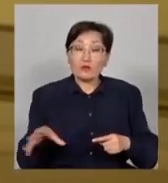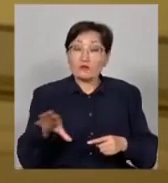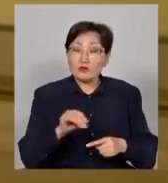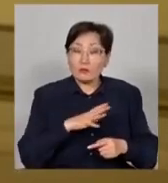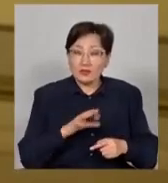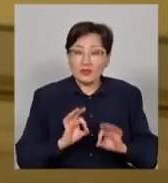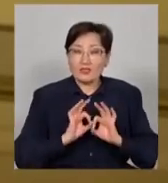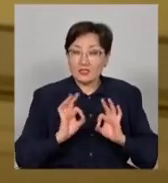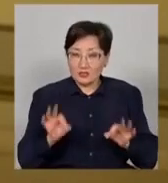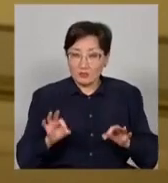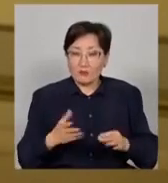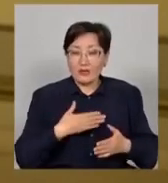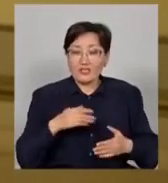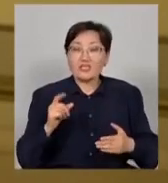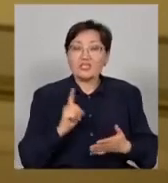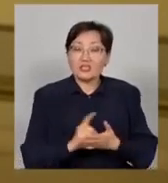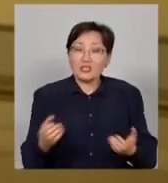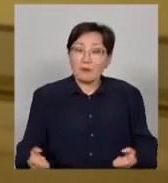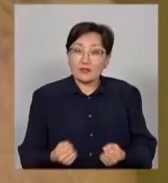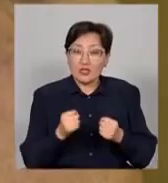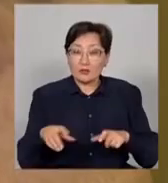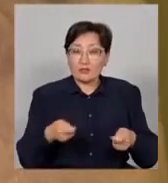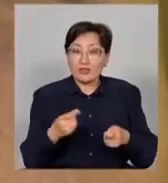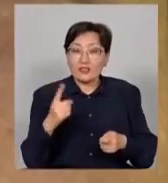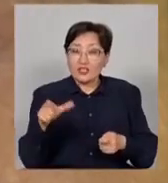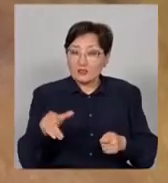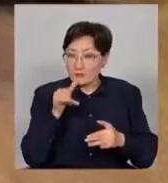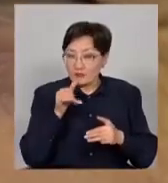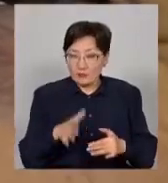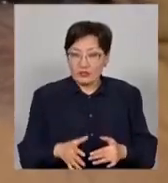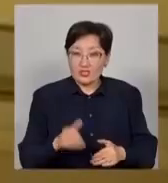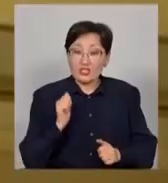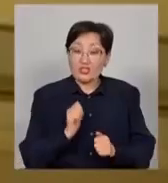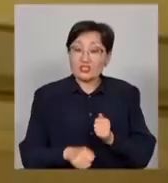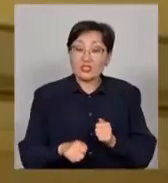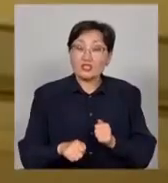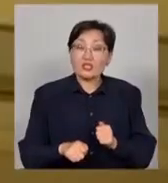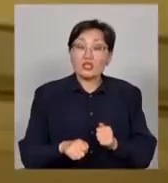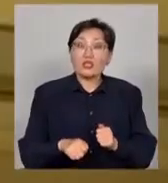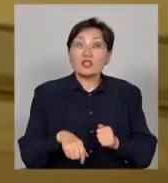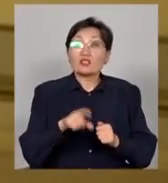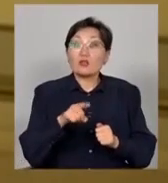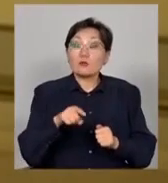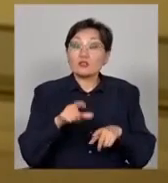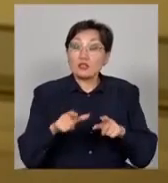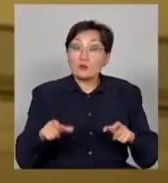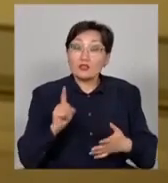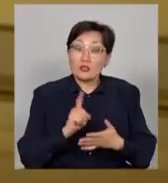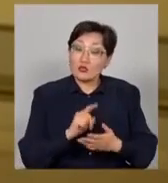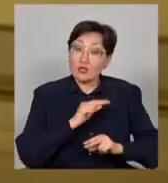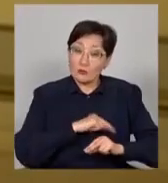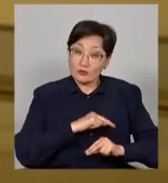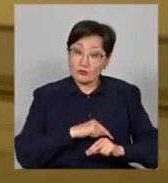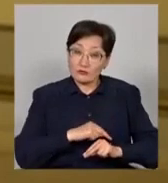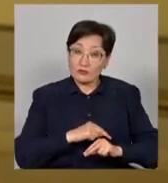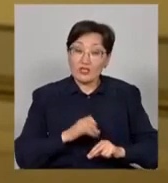хорошо, мы должны поддержать. Один человек никогда не сможет. Каждый казахстанец должен